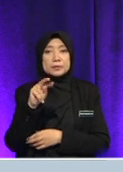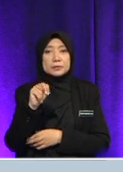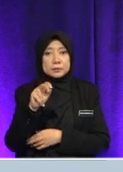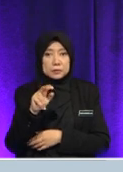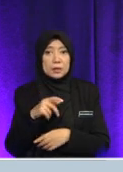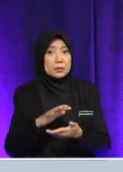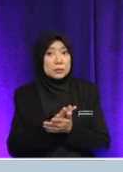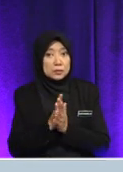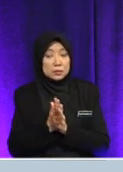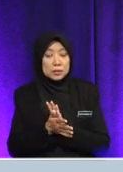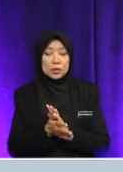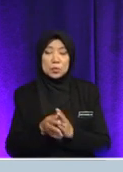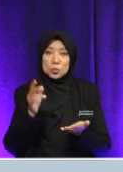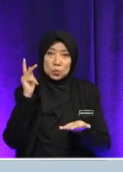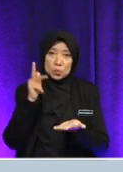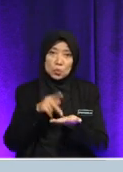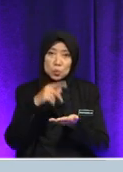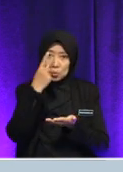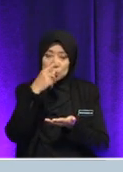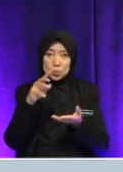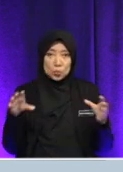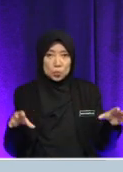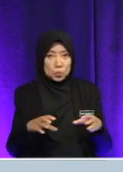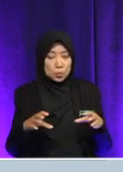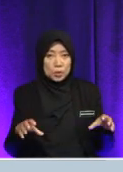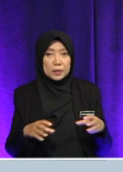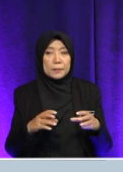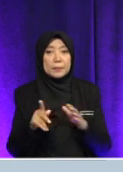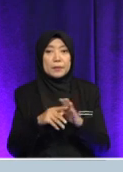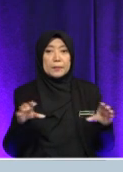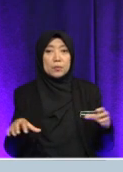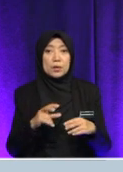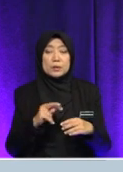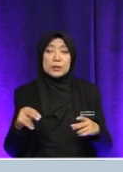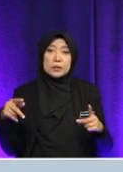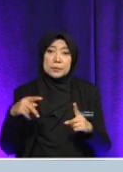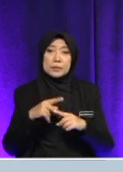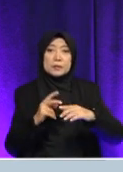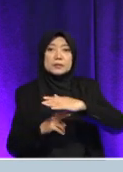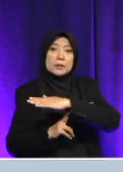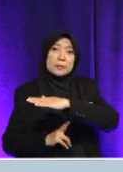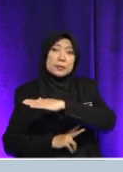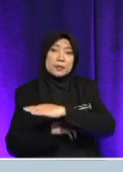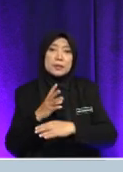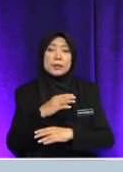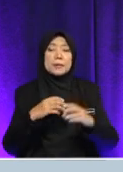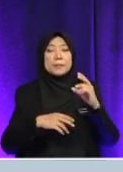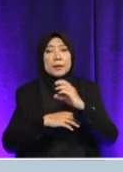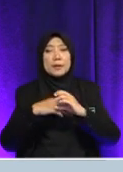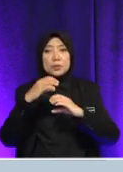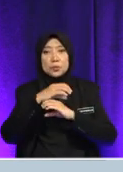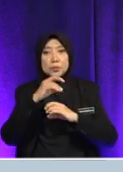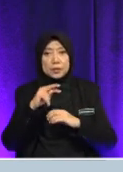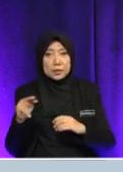adalah tujuan dia untuk membuat ataupun pembuatan kepada jembatan dan bangunan Oke